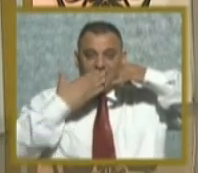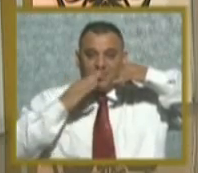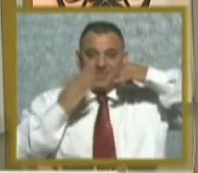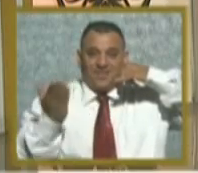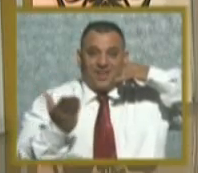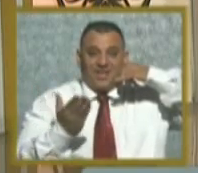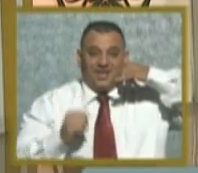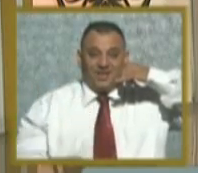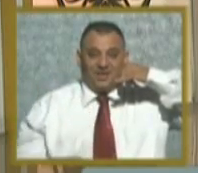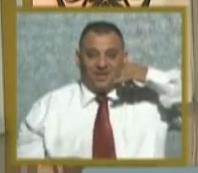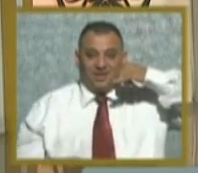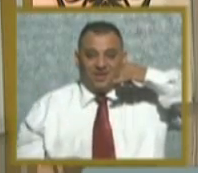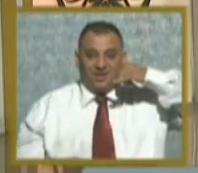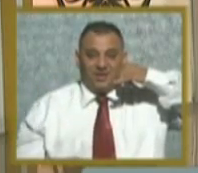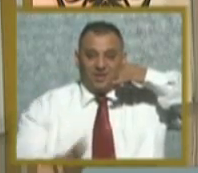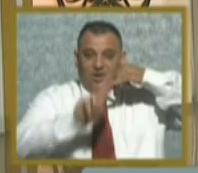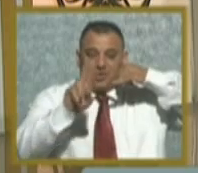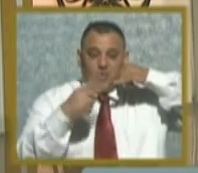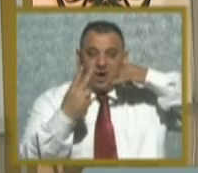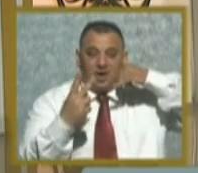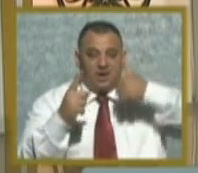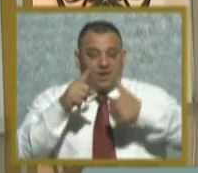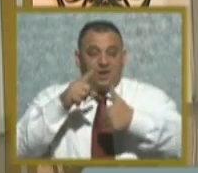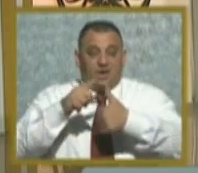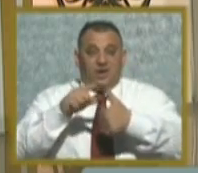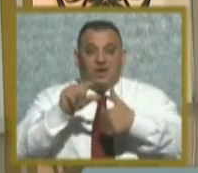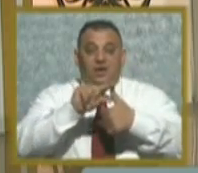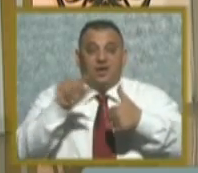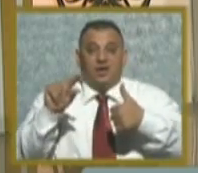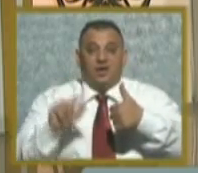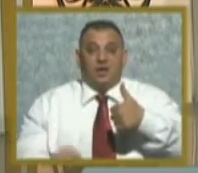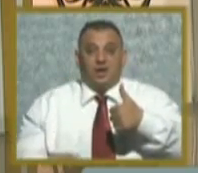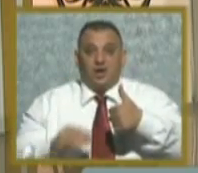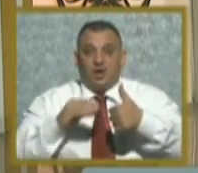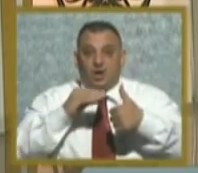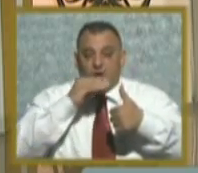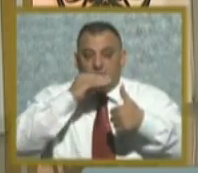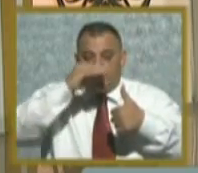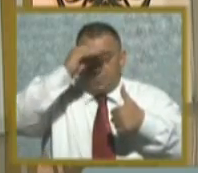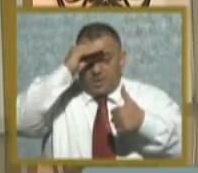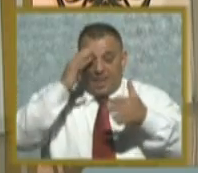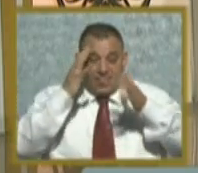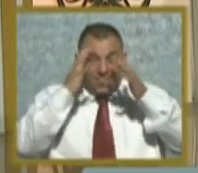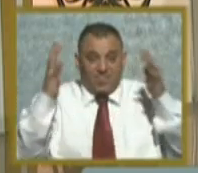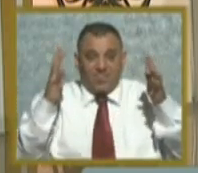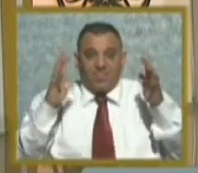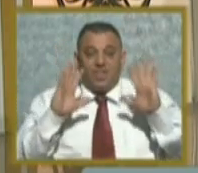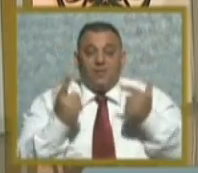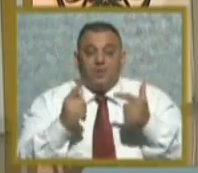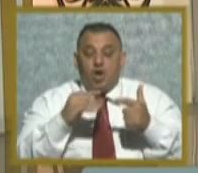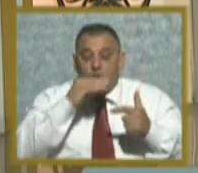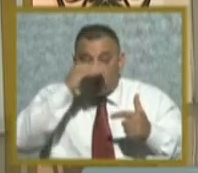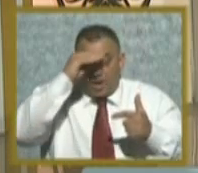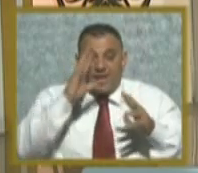مرحبا أختي. والله خير مساك. سؤالين. واحد، أنت قلت اللي يحفظ القرآن يعني القرآن يعني العلم، كيف يعني نعمل